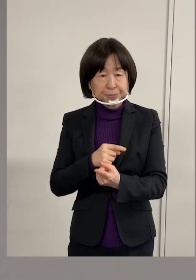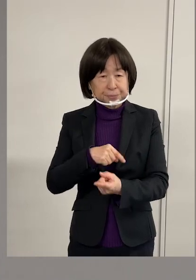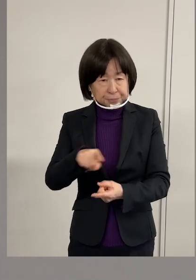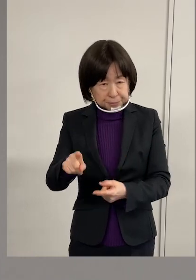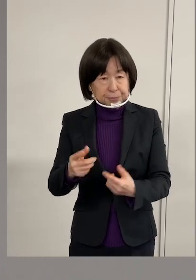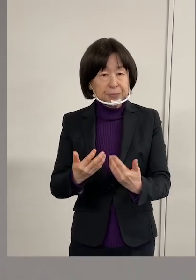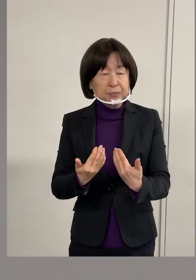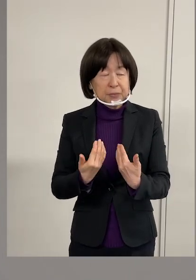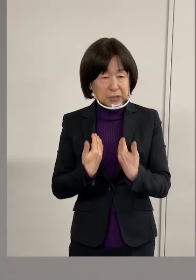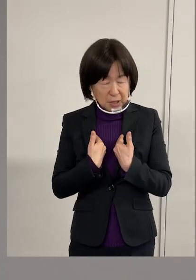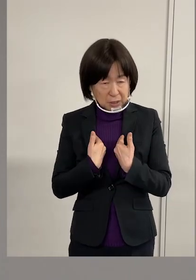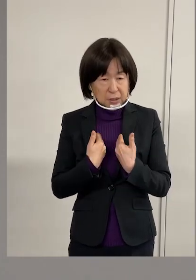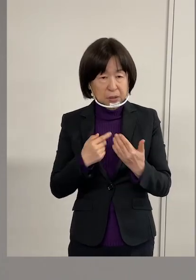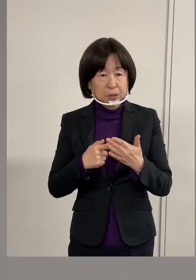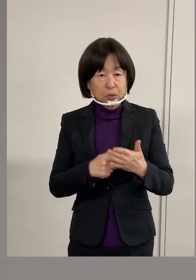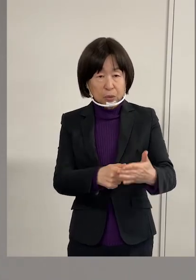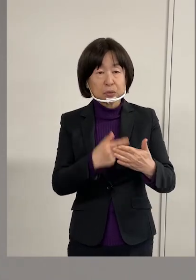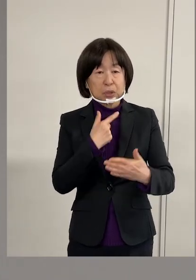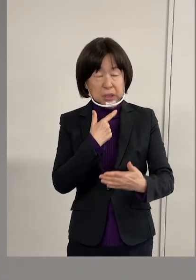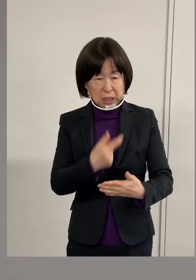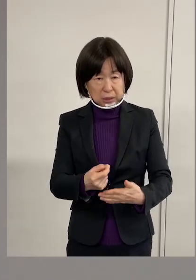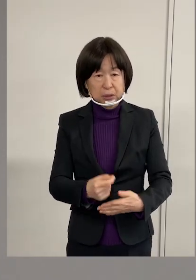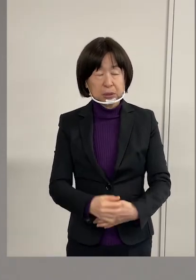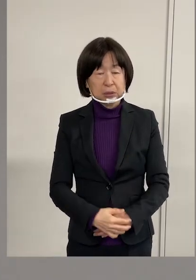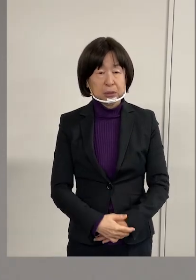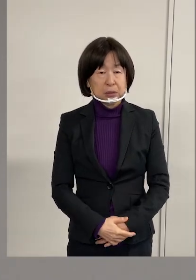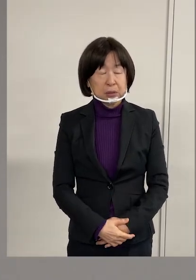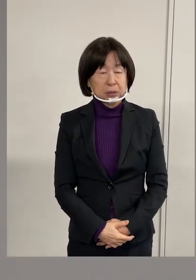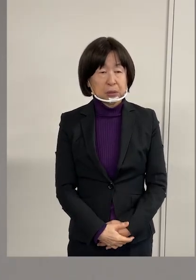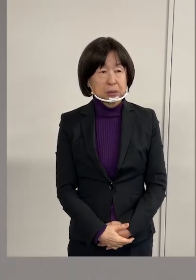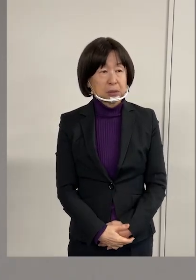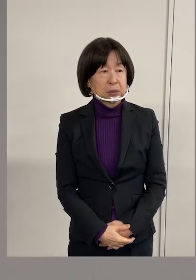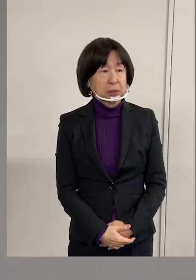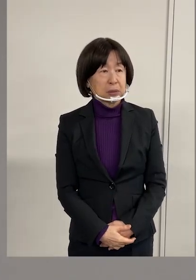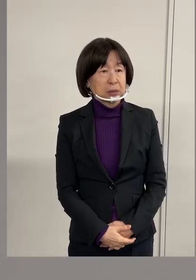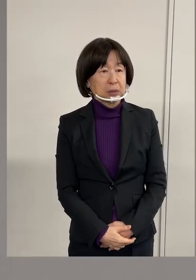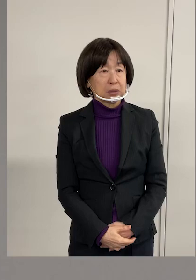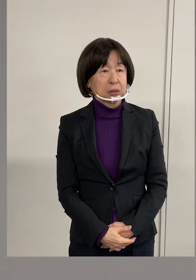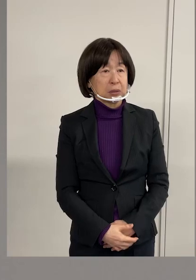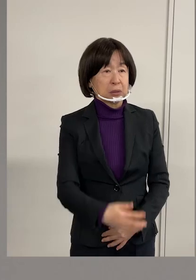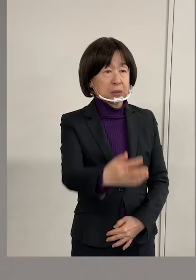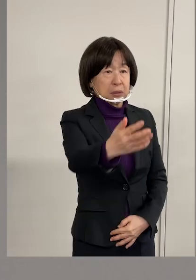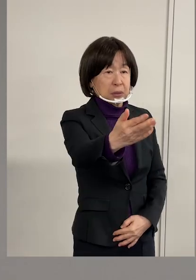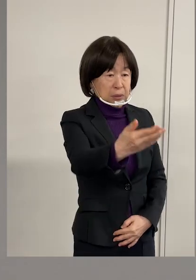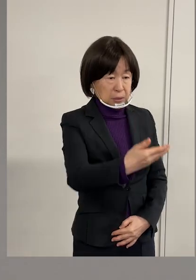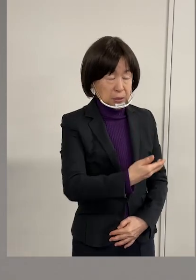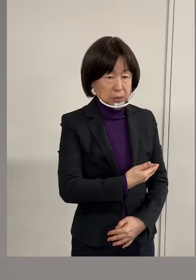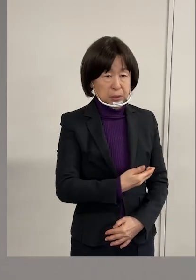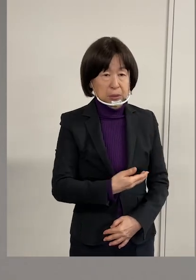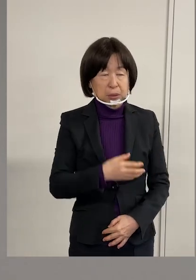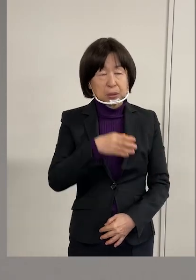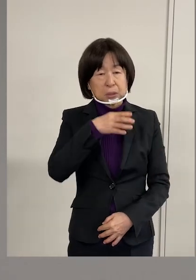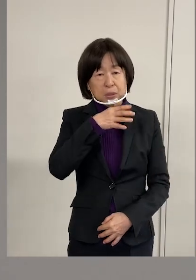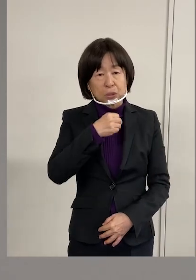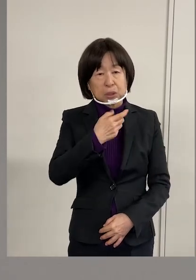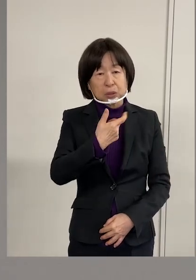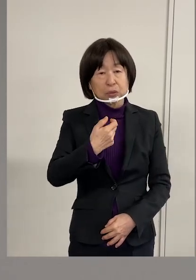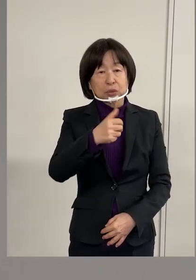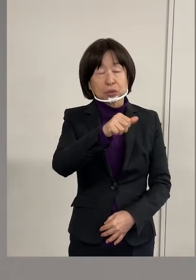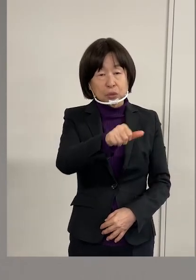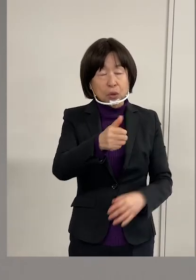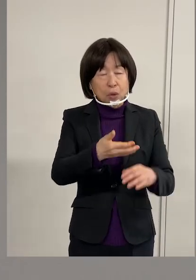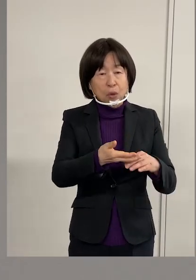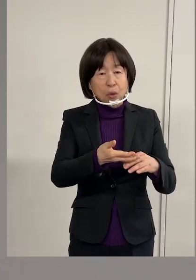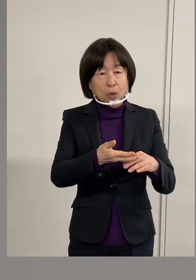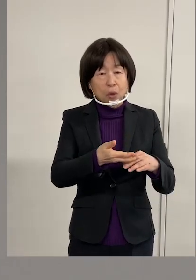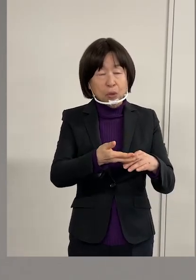さらに、努力していきたいというふうに思っております。 そのいわゆる65定年世代がなかなか